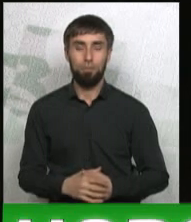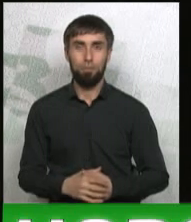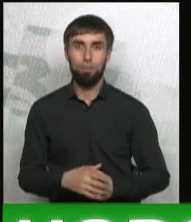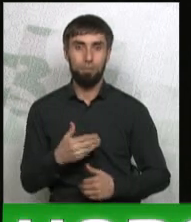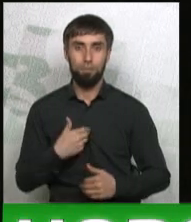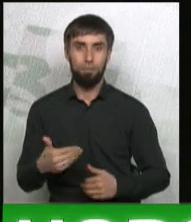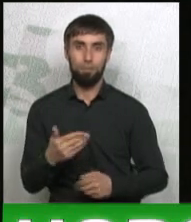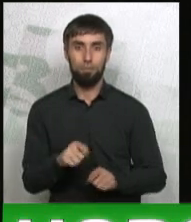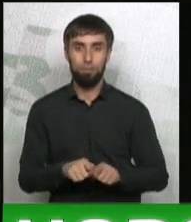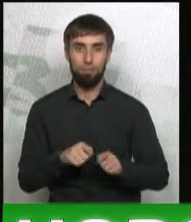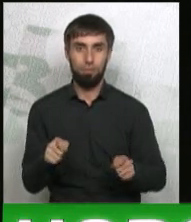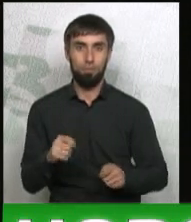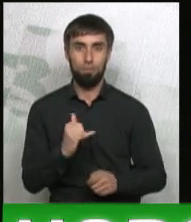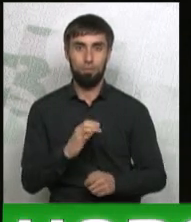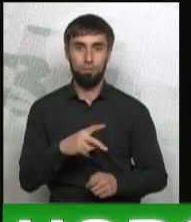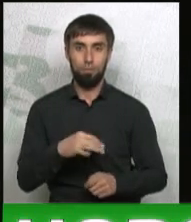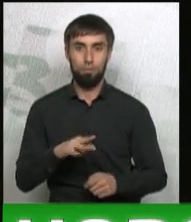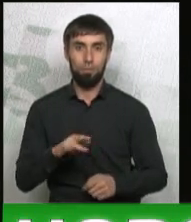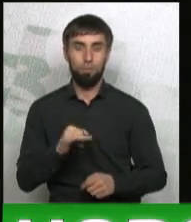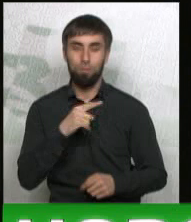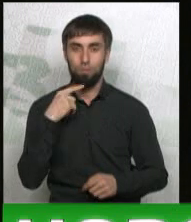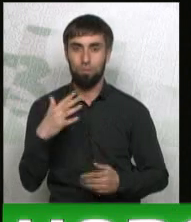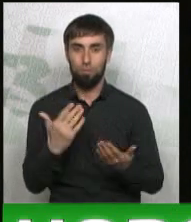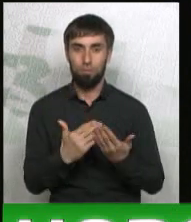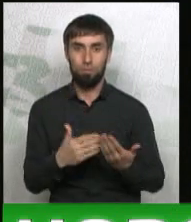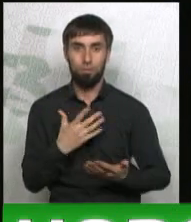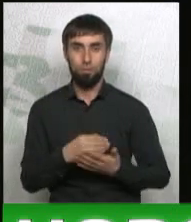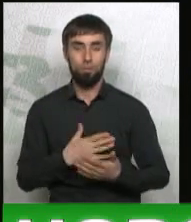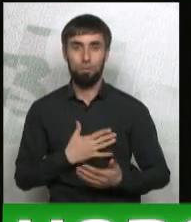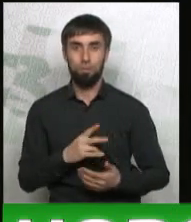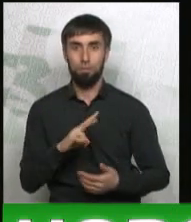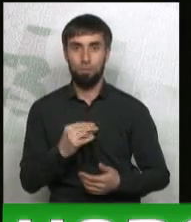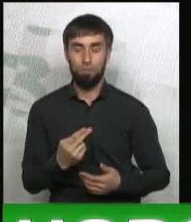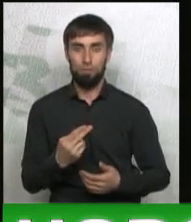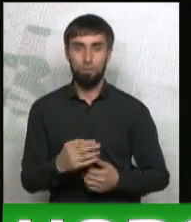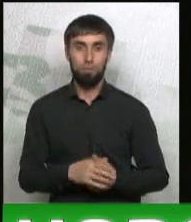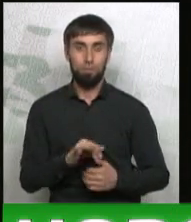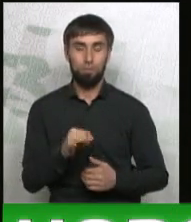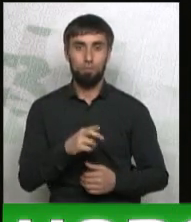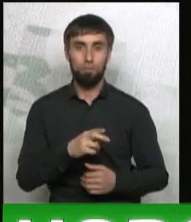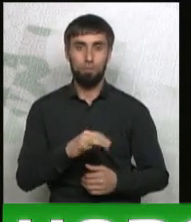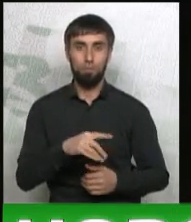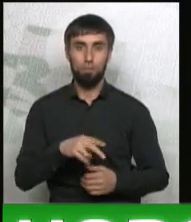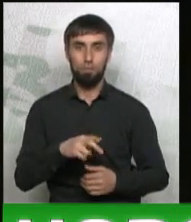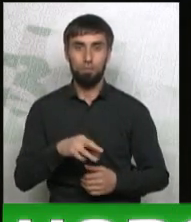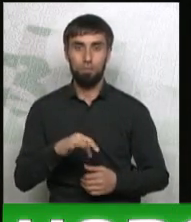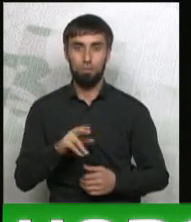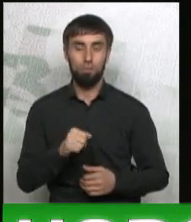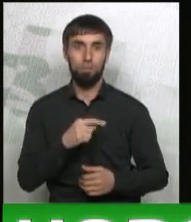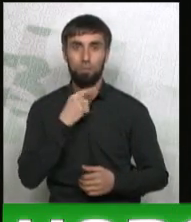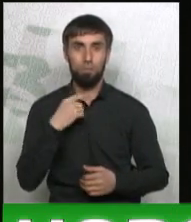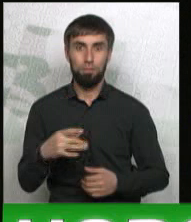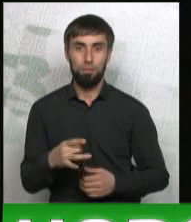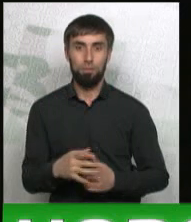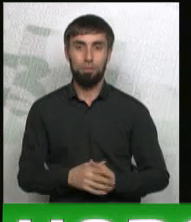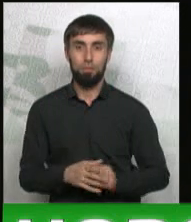Мы создадим условия и русскому театру, и нашему национальному, и библиотека